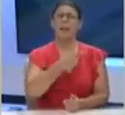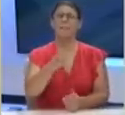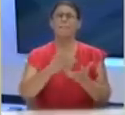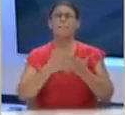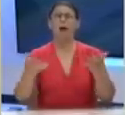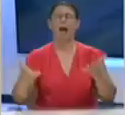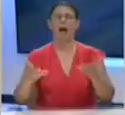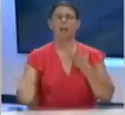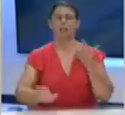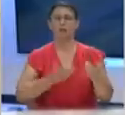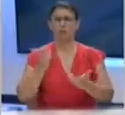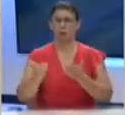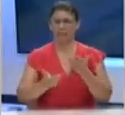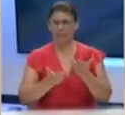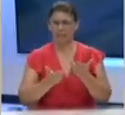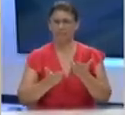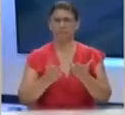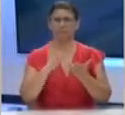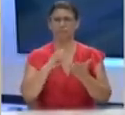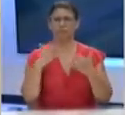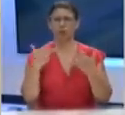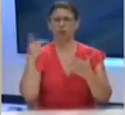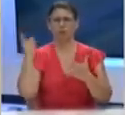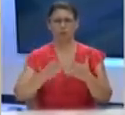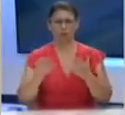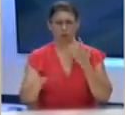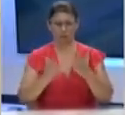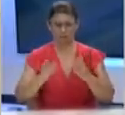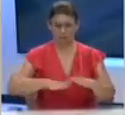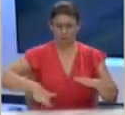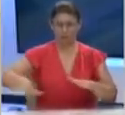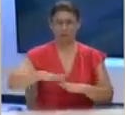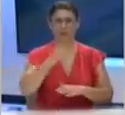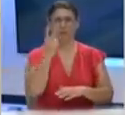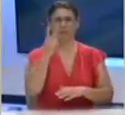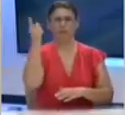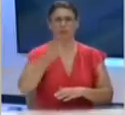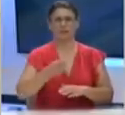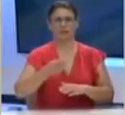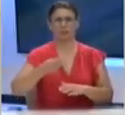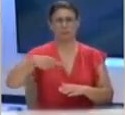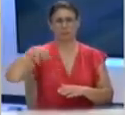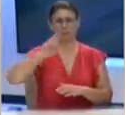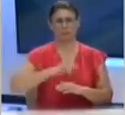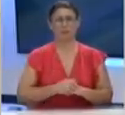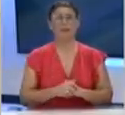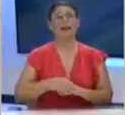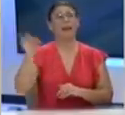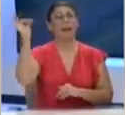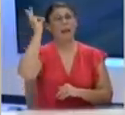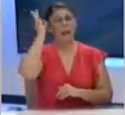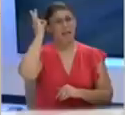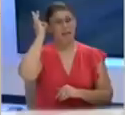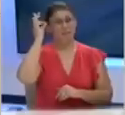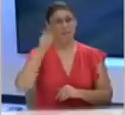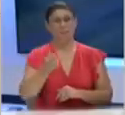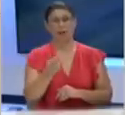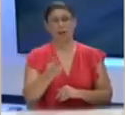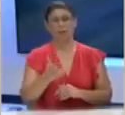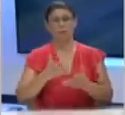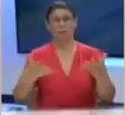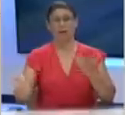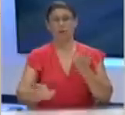κατά 78%, αλλά οι καμένες εκτάσεις μόλις 2%. Στη Γαλλία ο αριθμός των